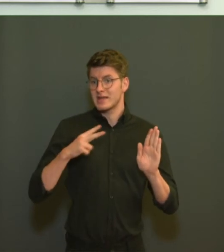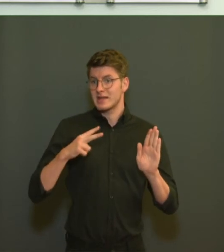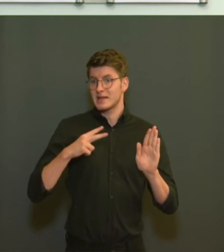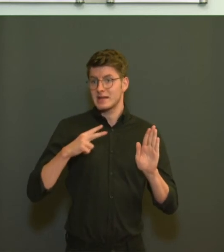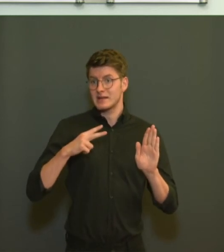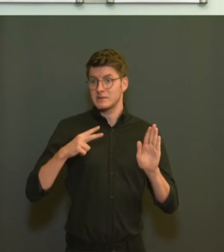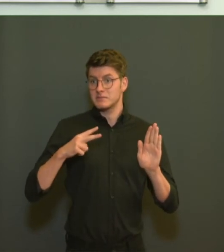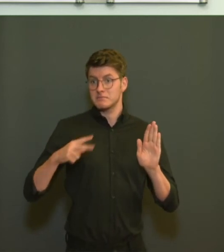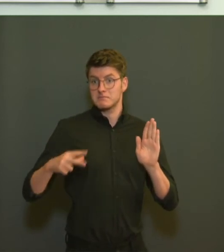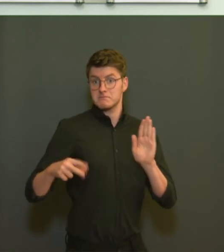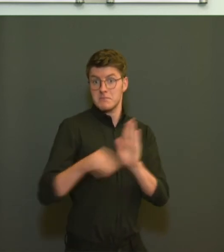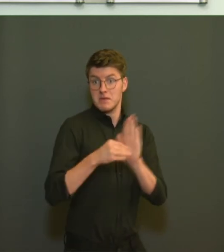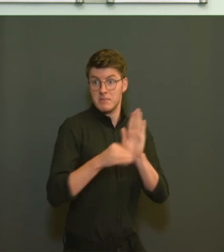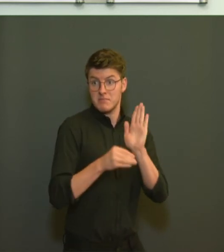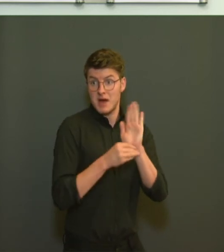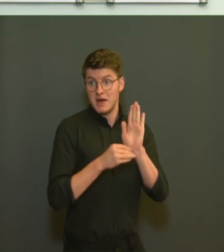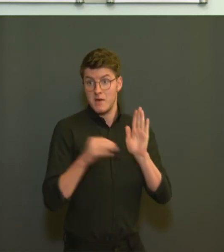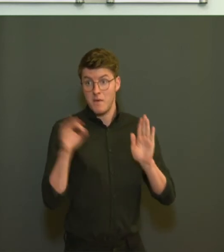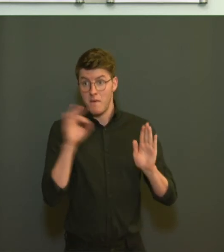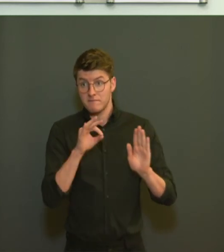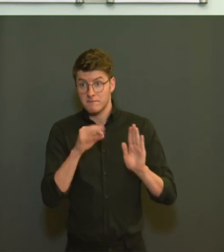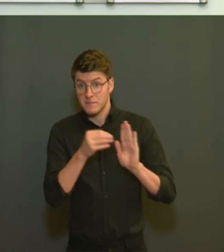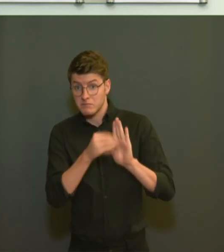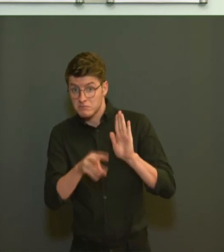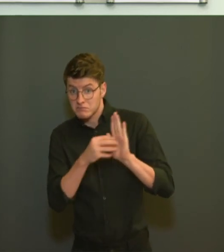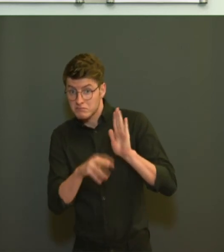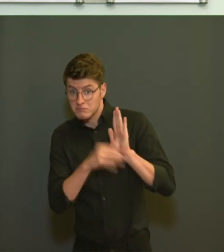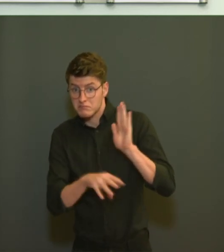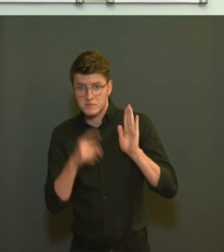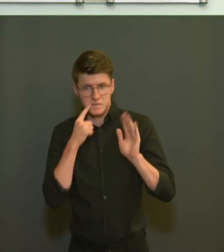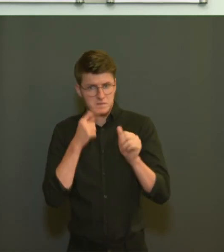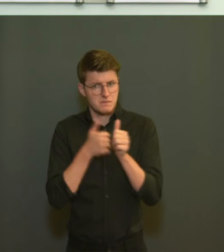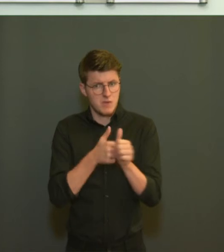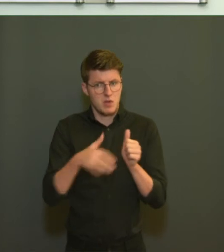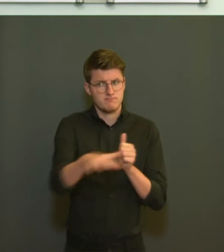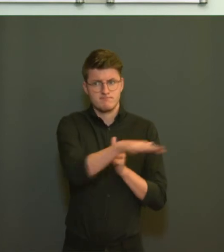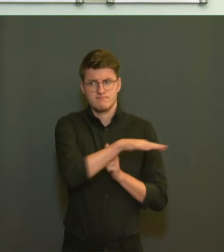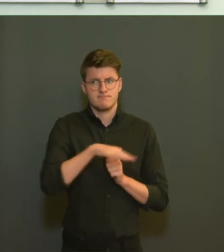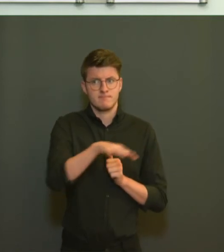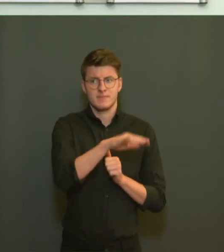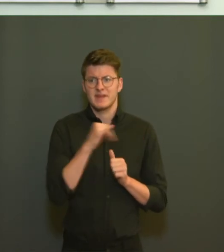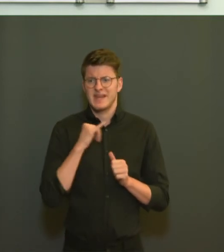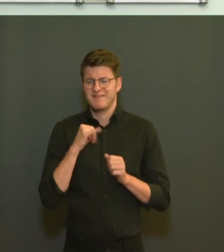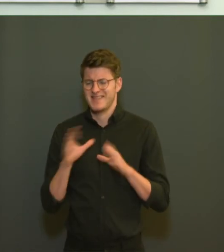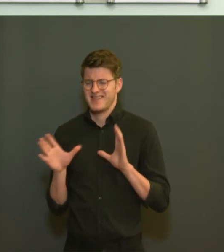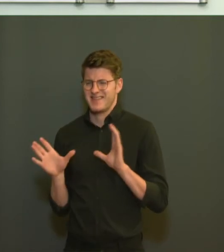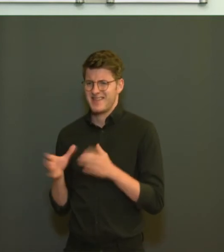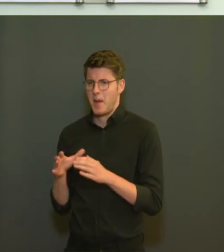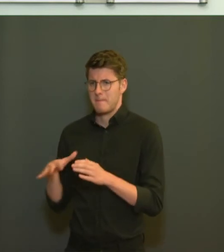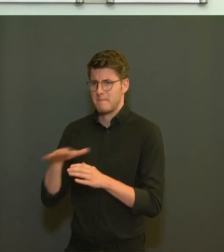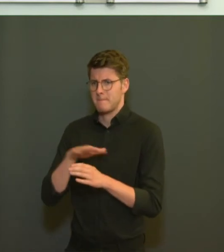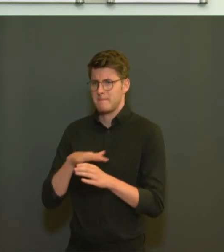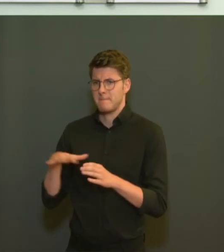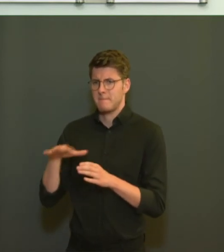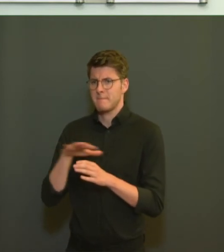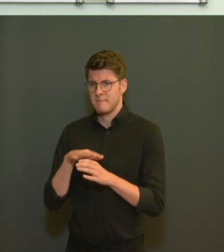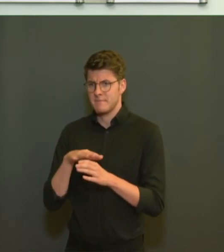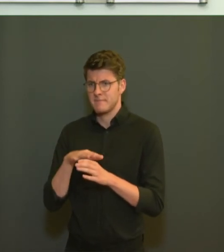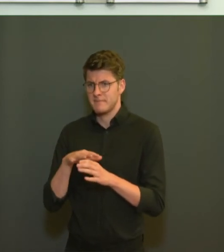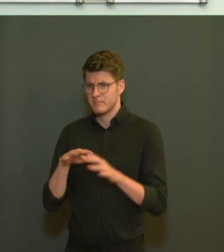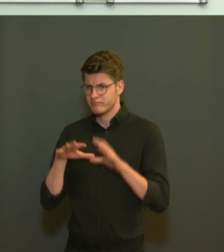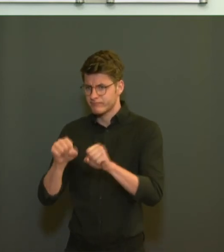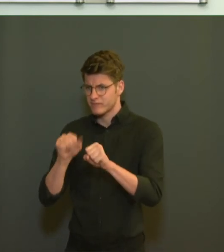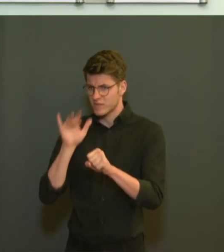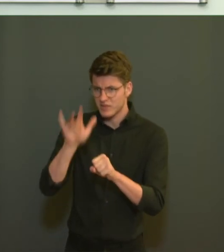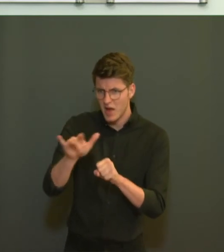afgebouwd. Uitbraakteams kunnen worden ingezet om ter plaatse een inschatting van de situatie te maken en maatregelen voor